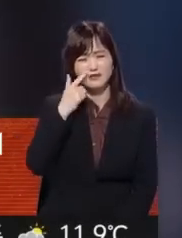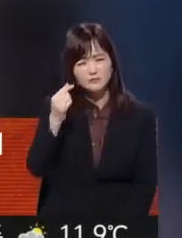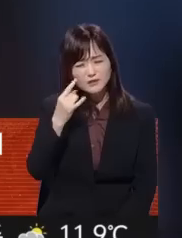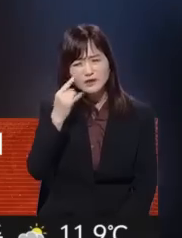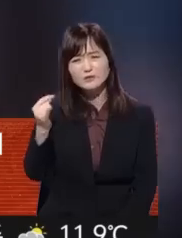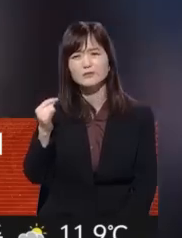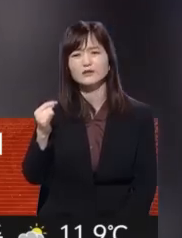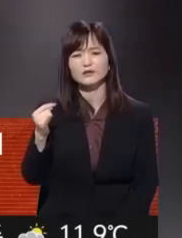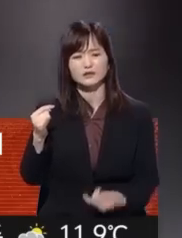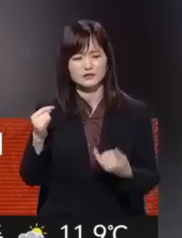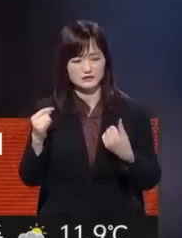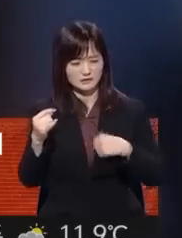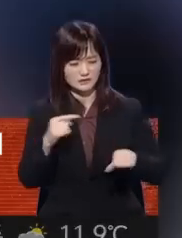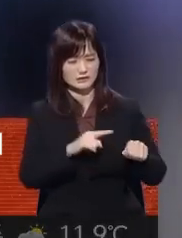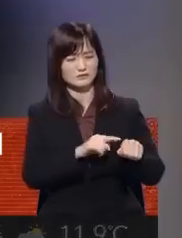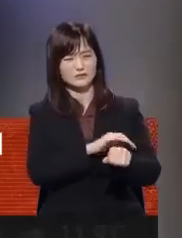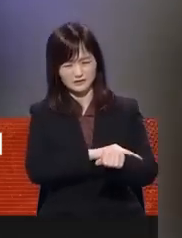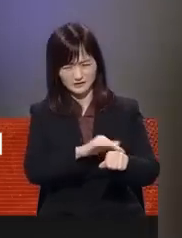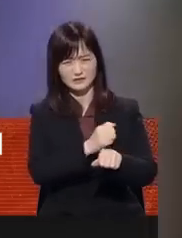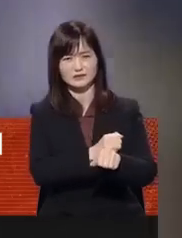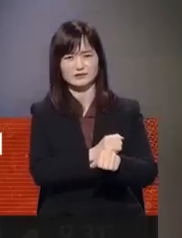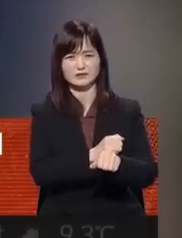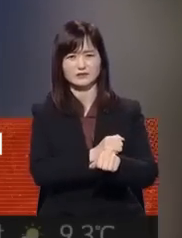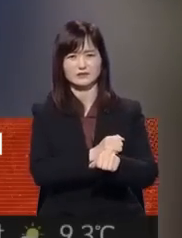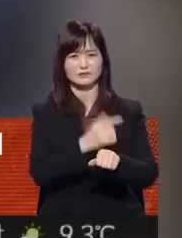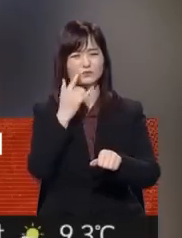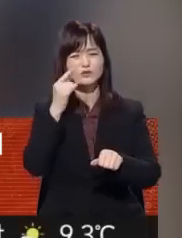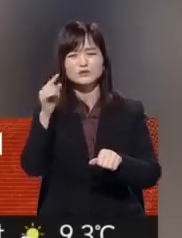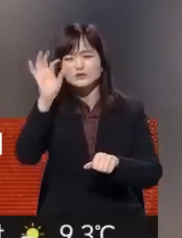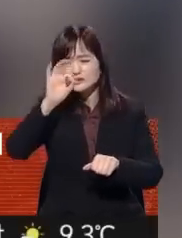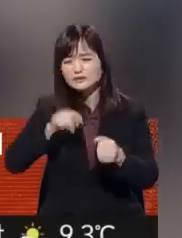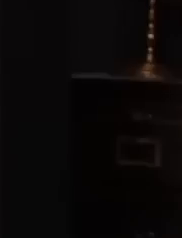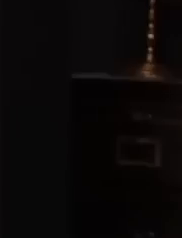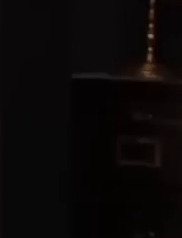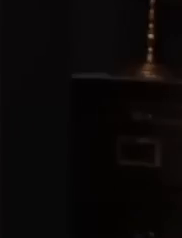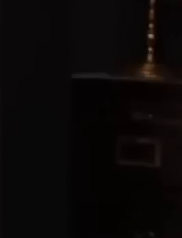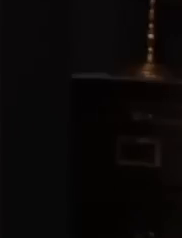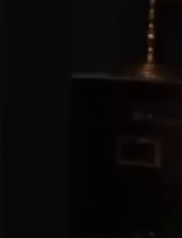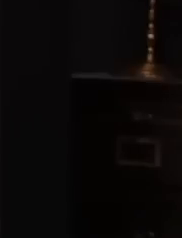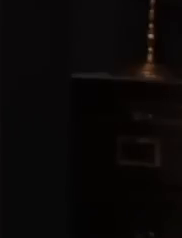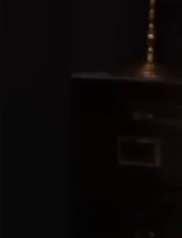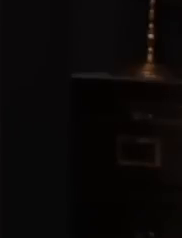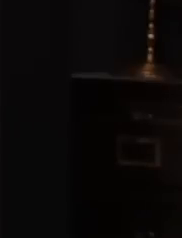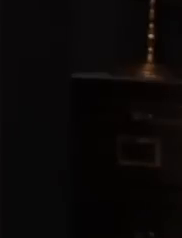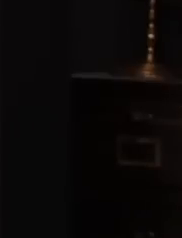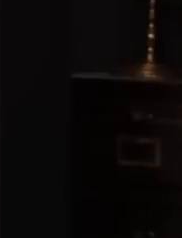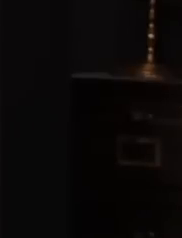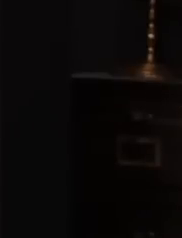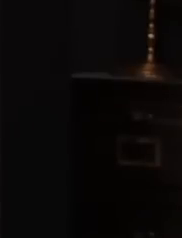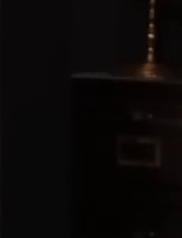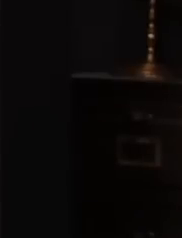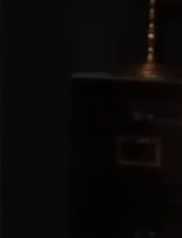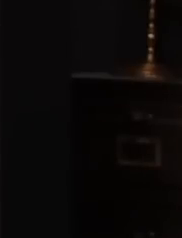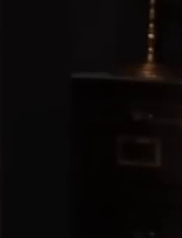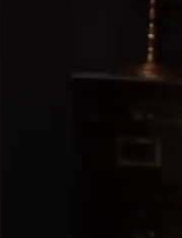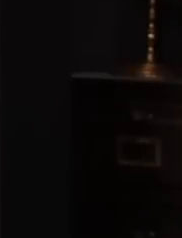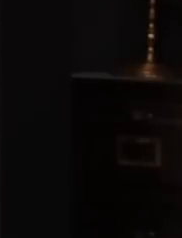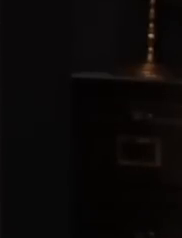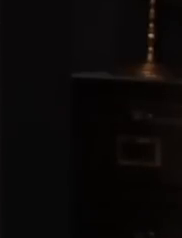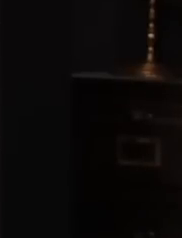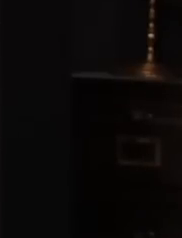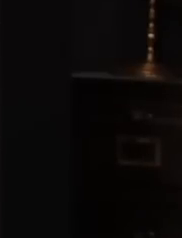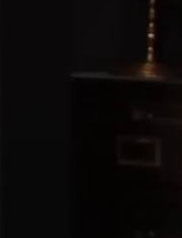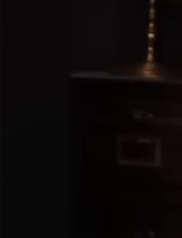니 자기나 잘 알아들으세요. 네. 뭐 나 남편 찾으세요. 네. 자. 사건의 진실을 추적하고 싶다는